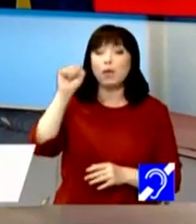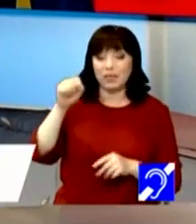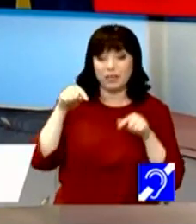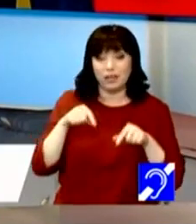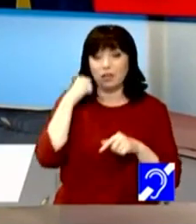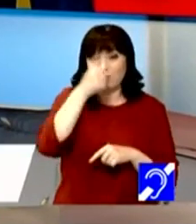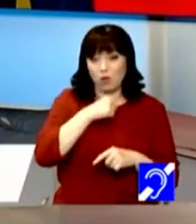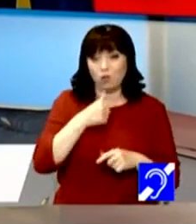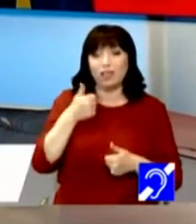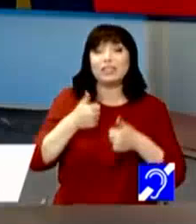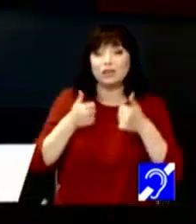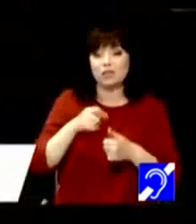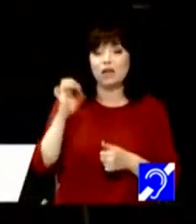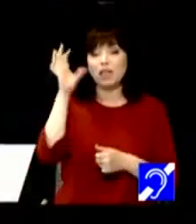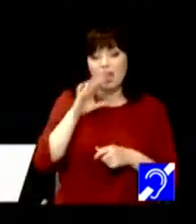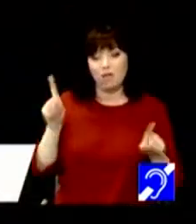ai competiției.